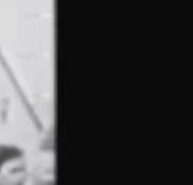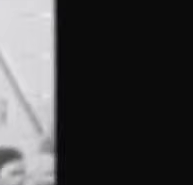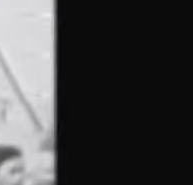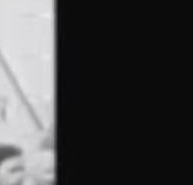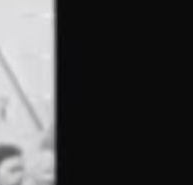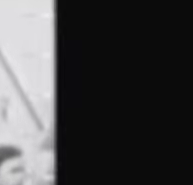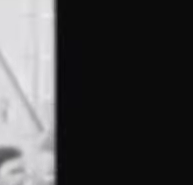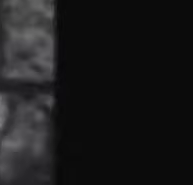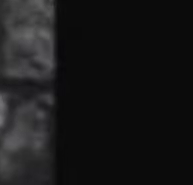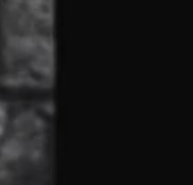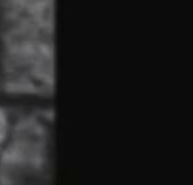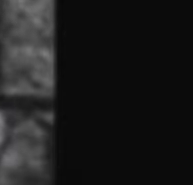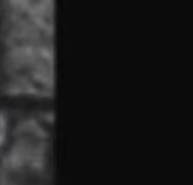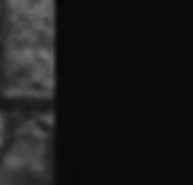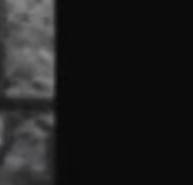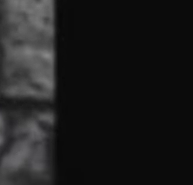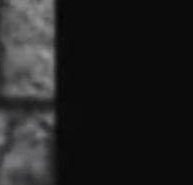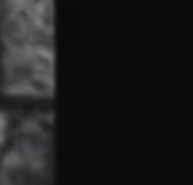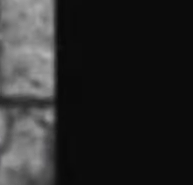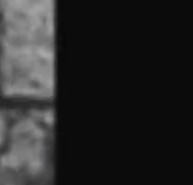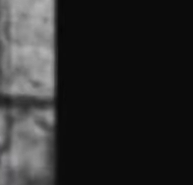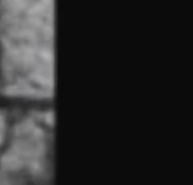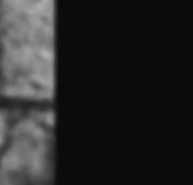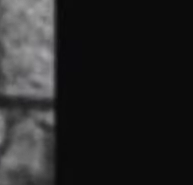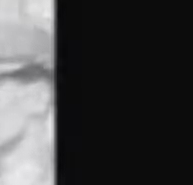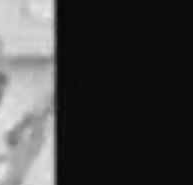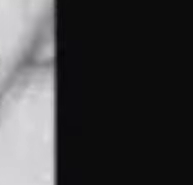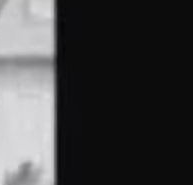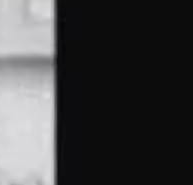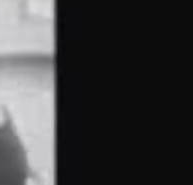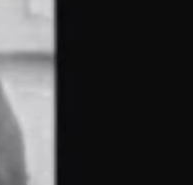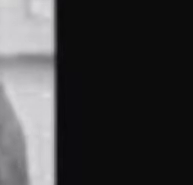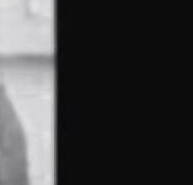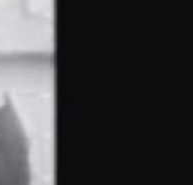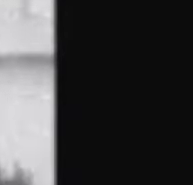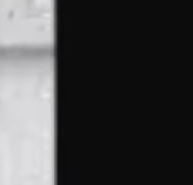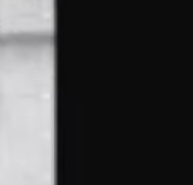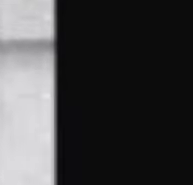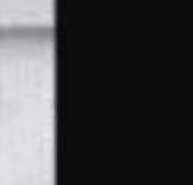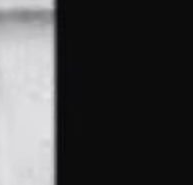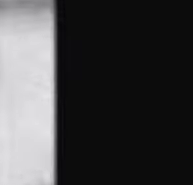nach Verbüßung seiner Haftstrafe unbegrenzt eingesperrt werden.